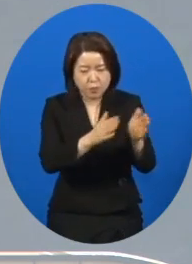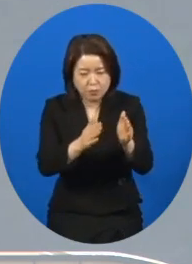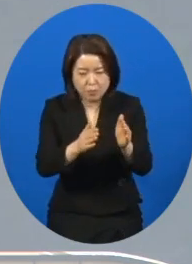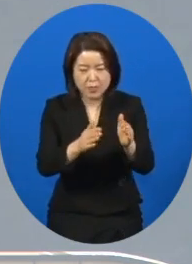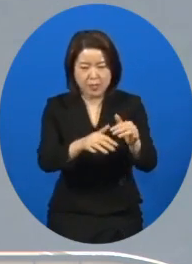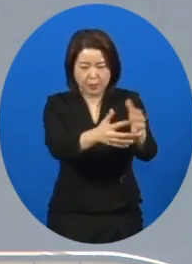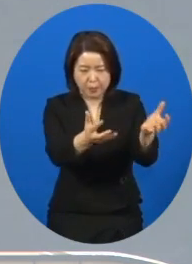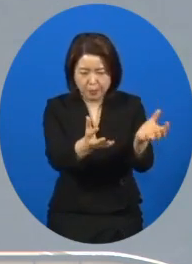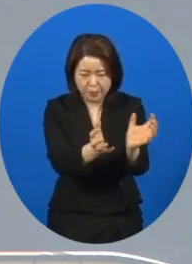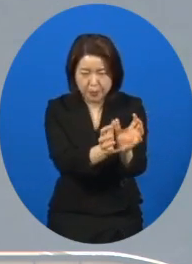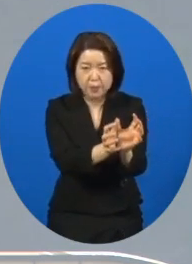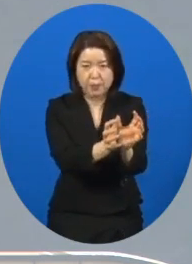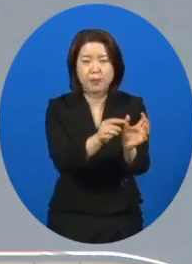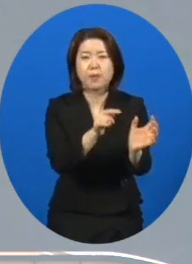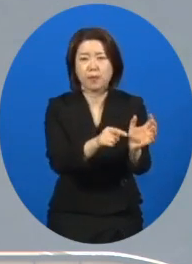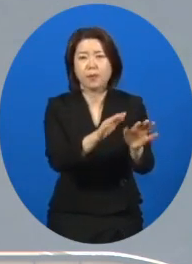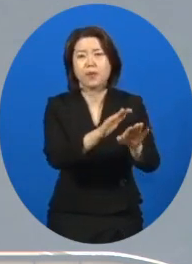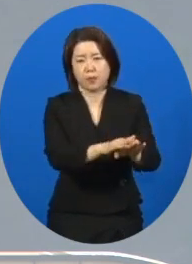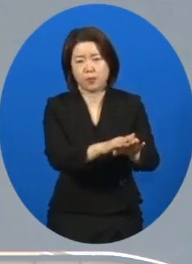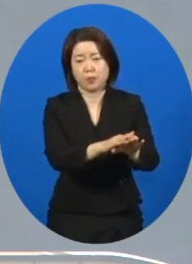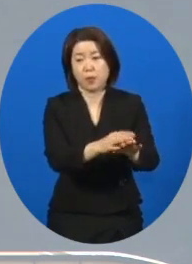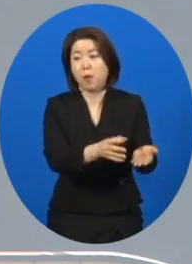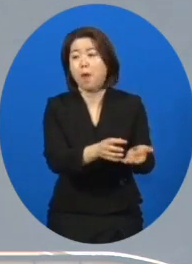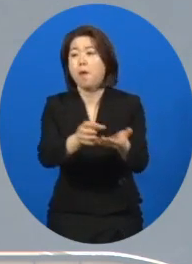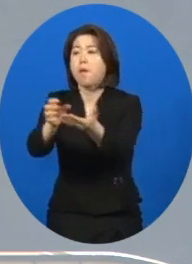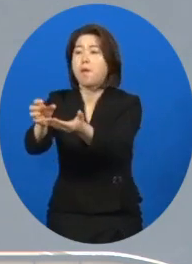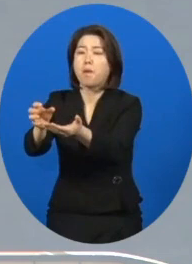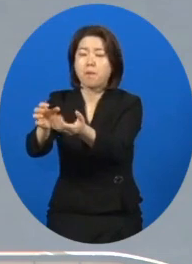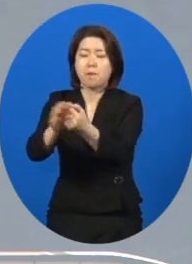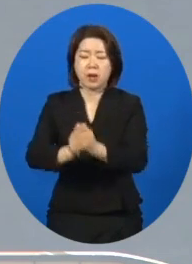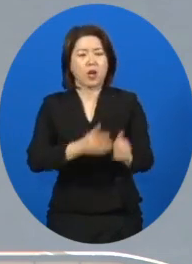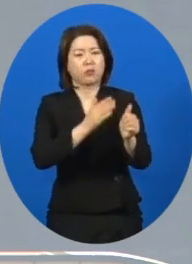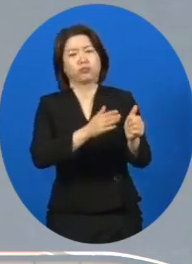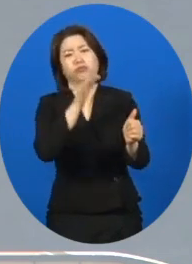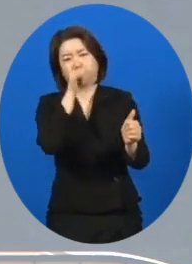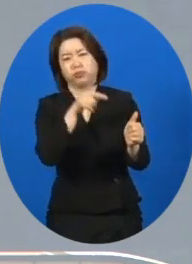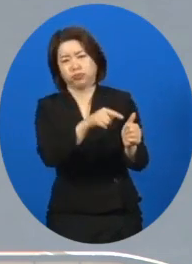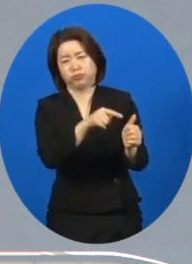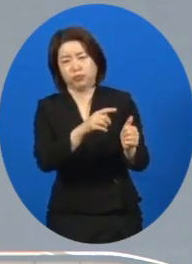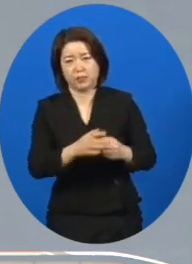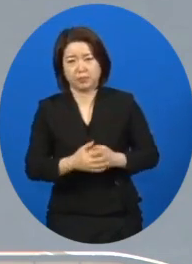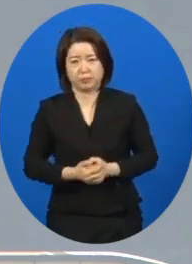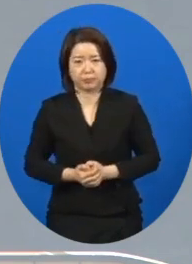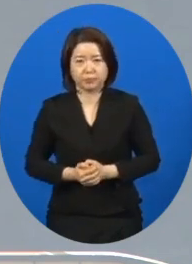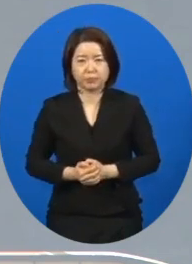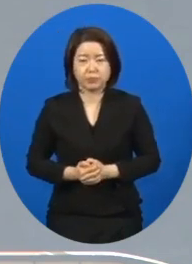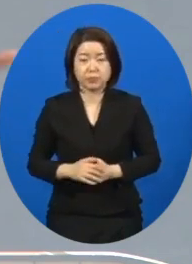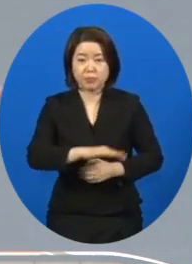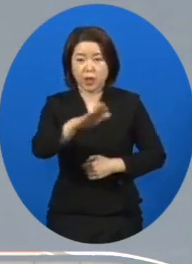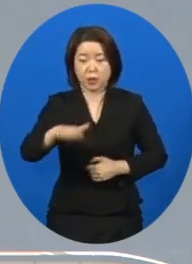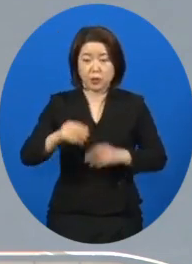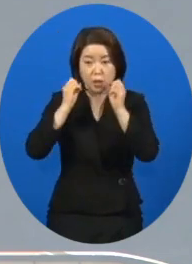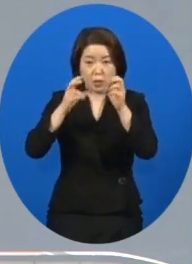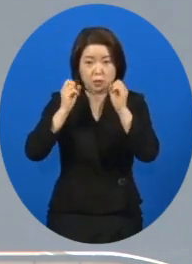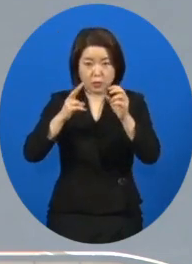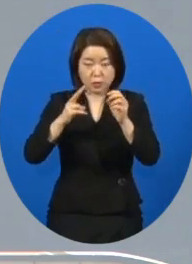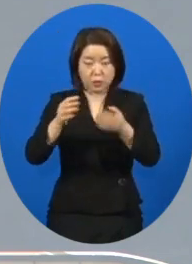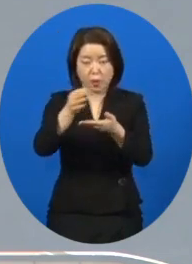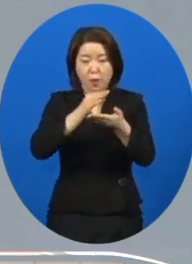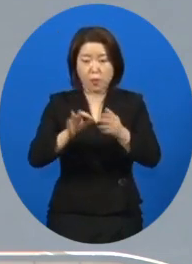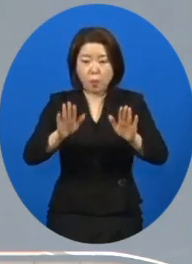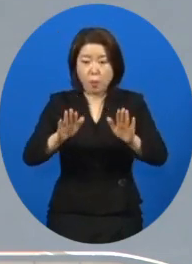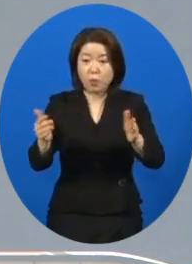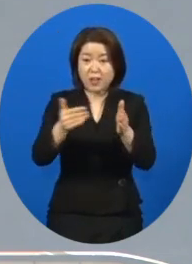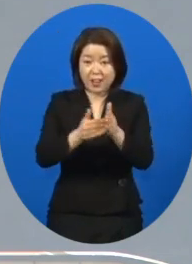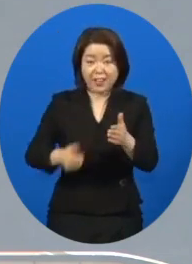미리미리 준비해서 그렇게 헌금을 드리라고 권하는 겁니다. 우리도 선교헌금 작정을 오늘까지